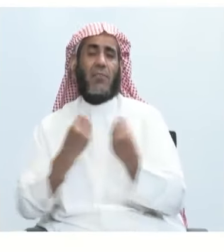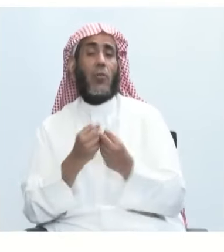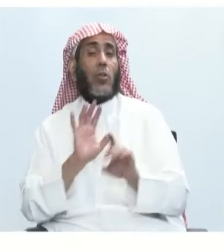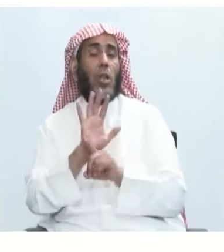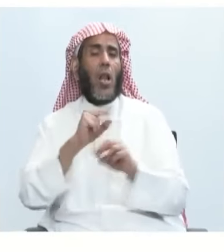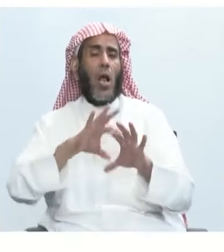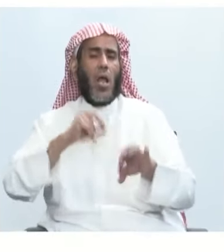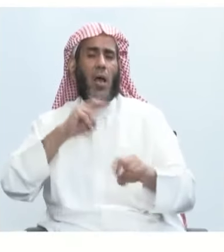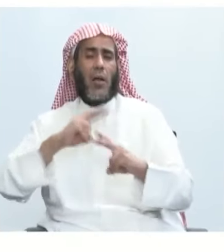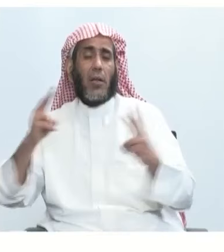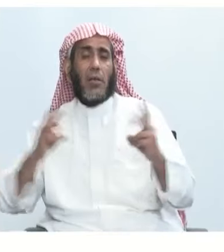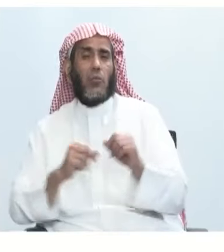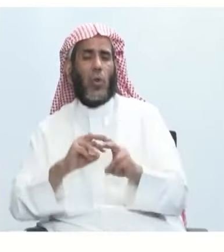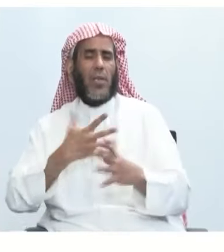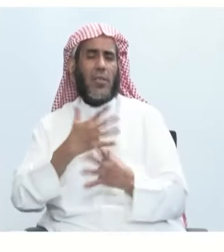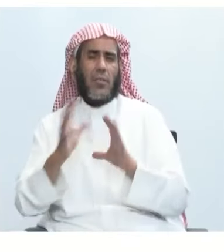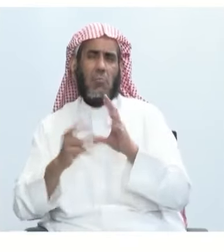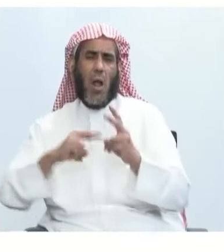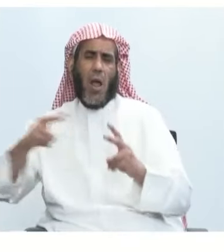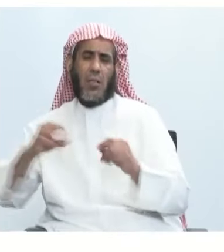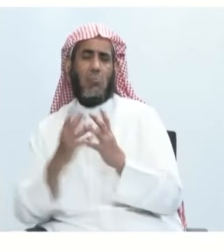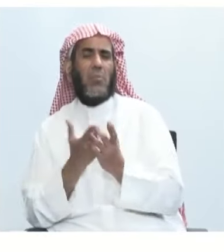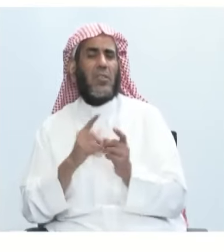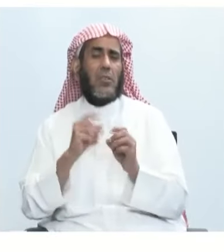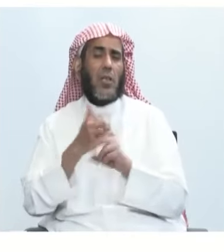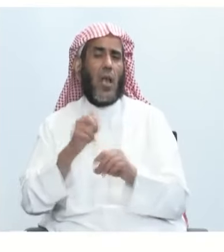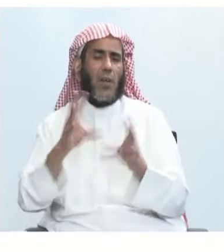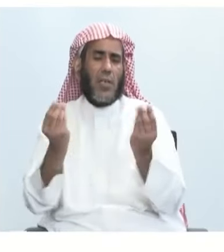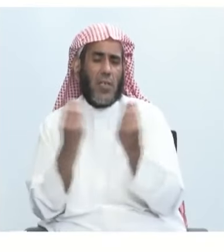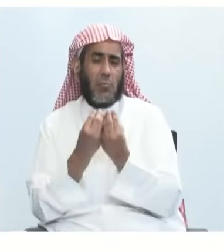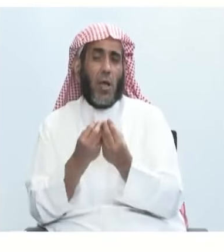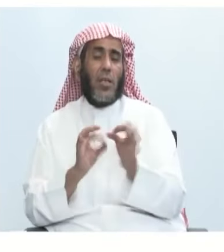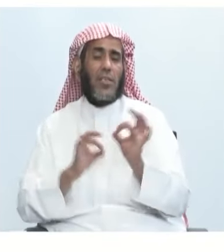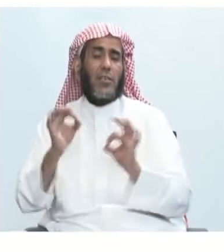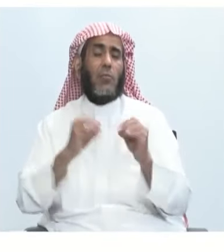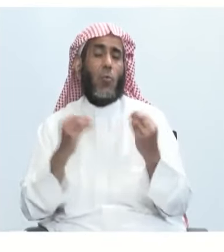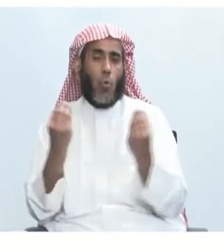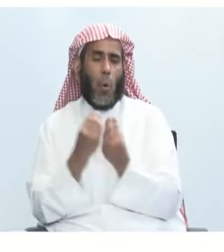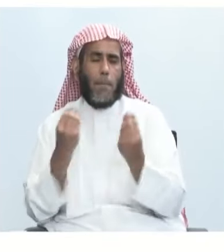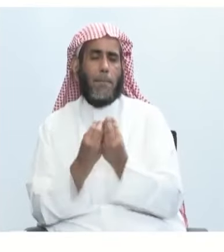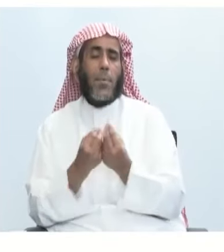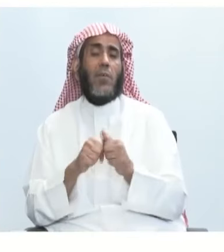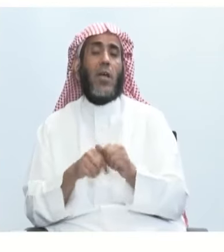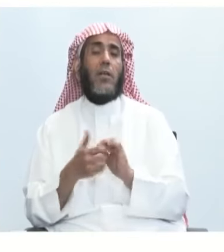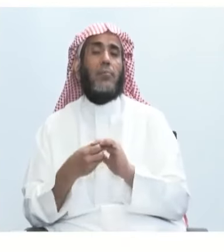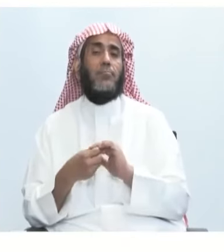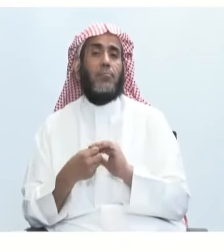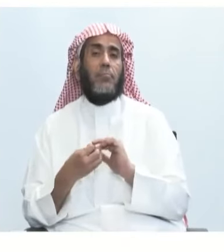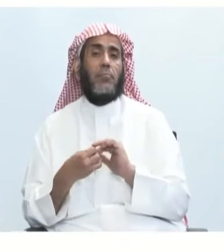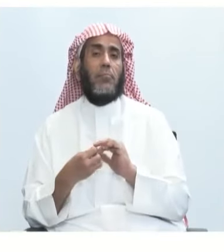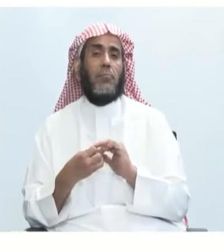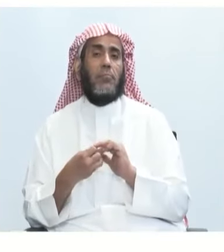الخيارات والاحتمالات المنطقيه متى تركز على واحد متى تاتي او تجمع هذه الاستراتيجيات كلها في في